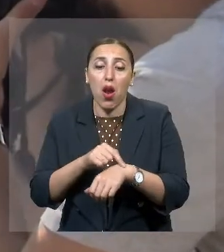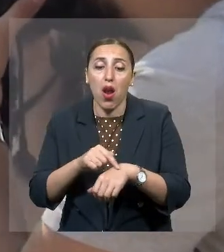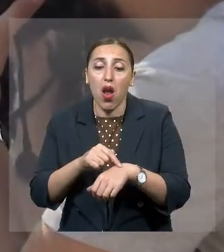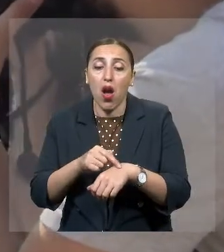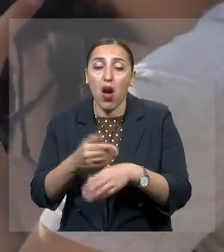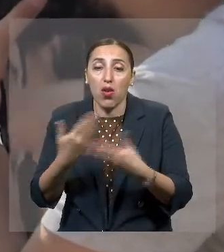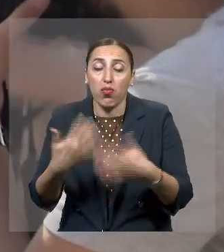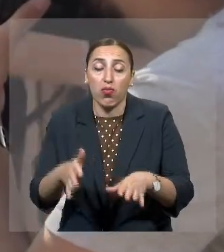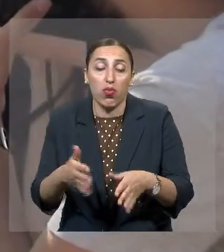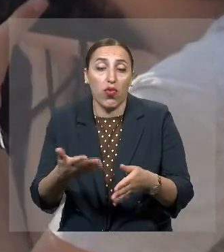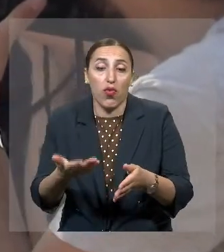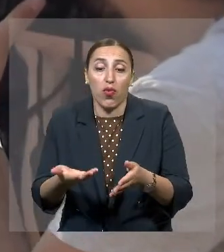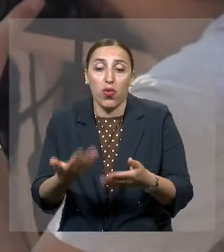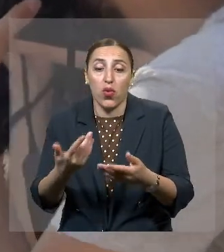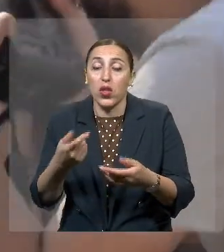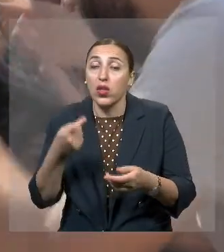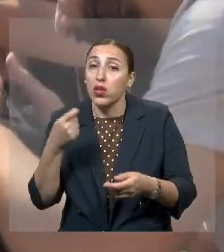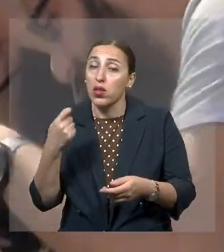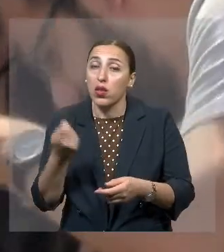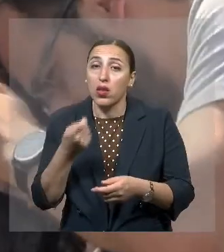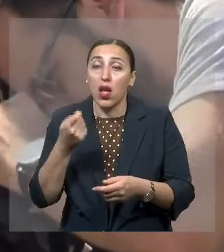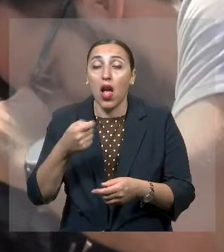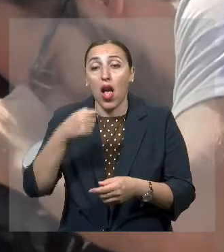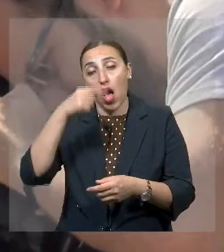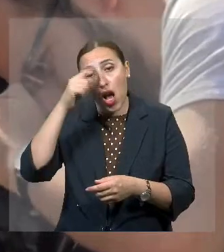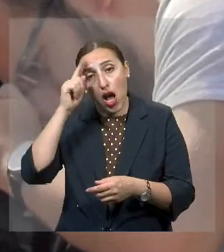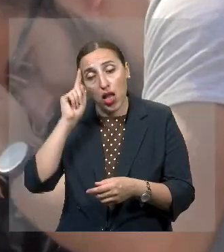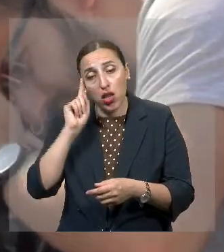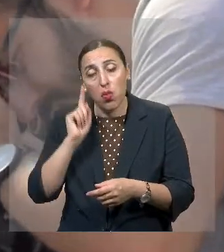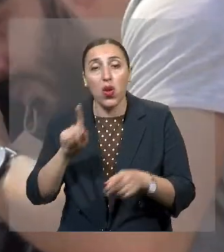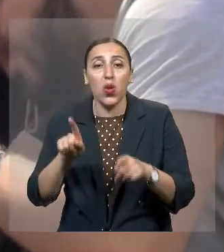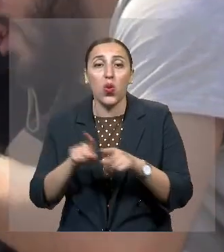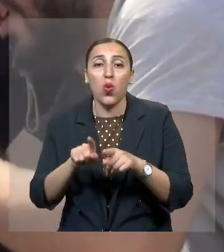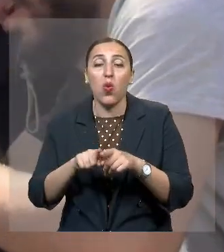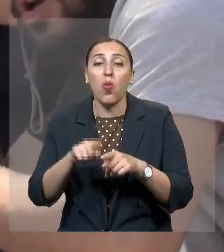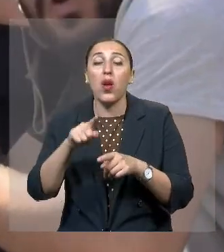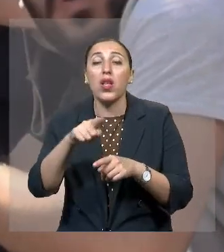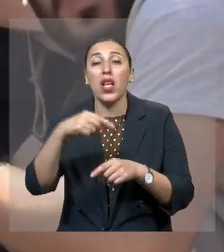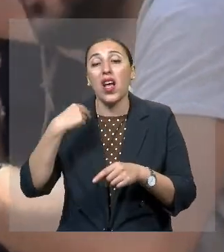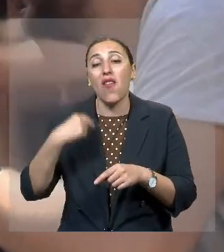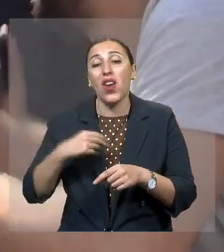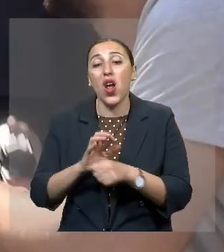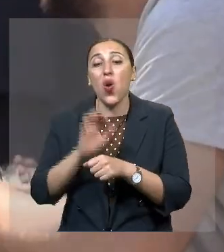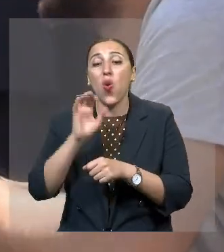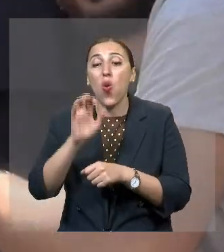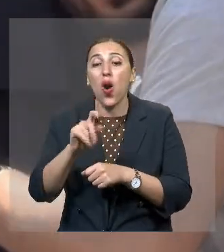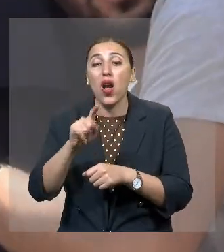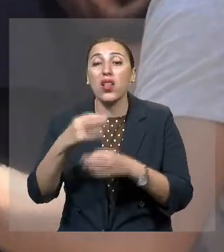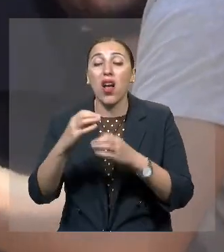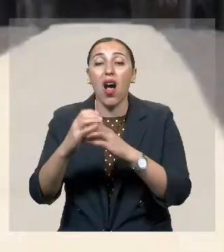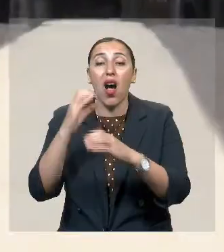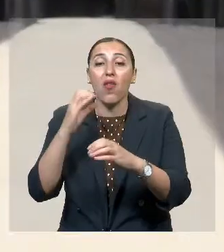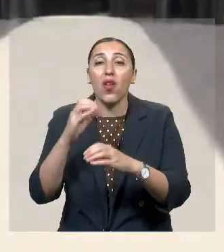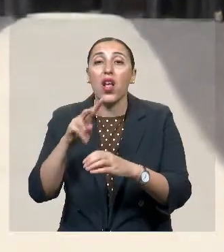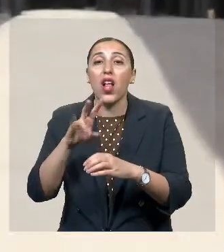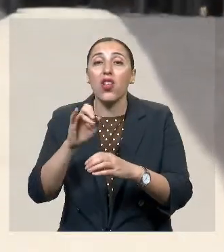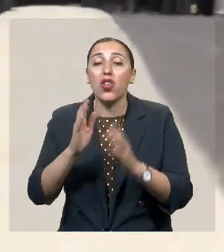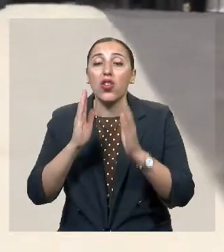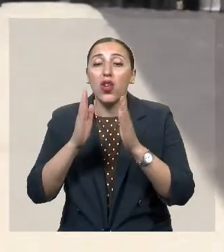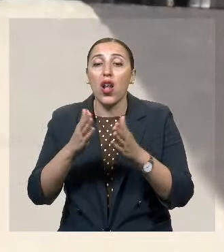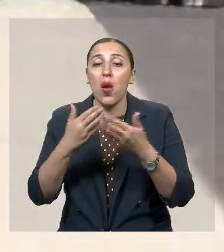Ան Իդալգոն։ Ադրբեջանն այս բեռները ևս դեռ չի թույլատրել անցկացնել Լաչինով։